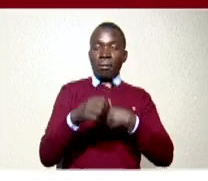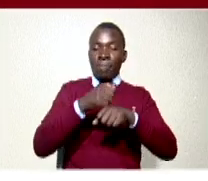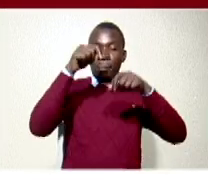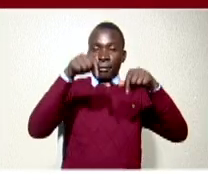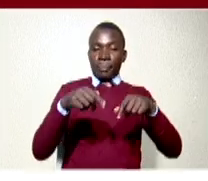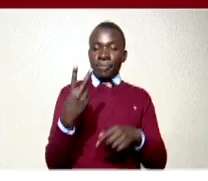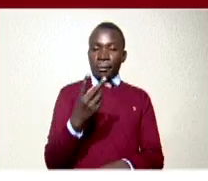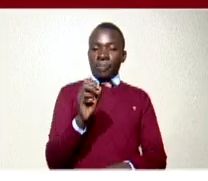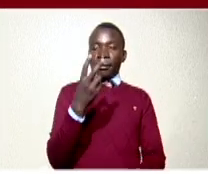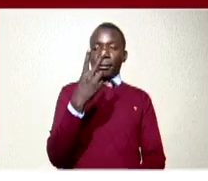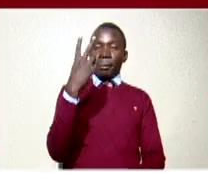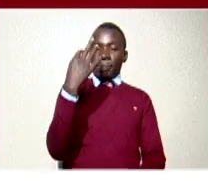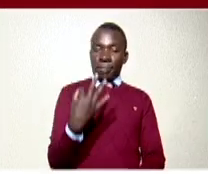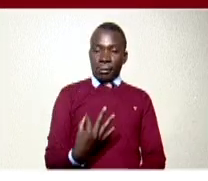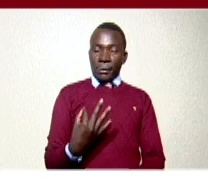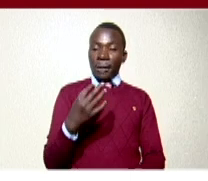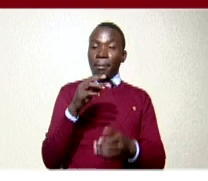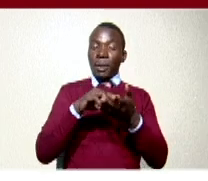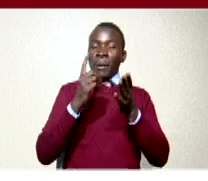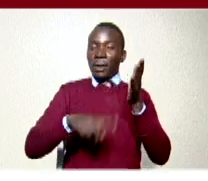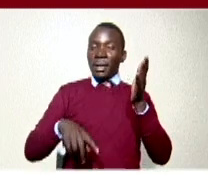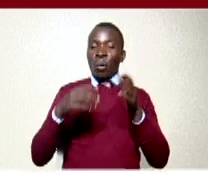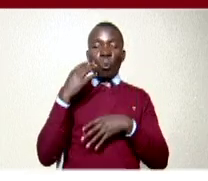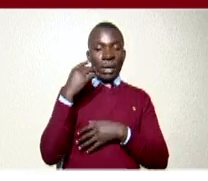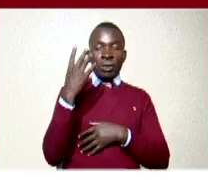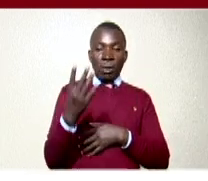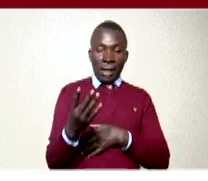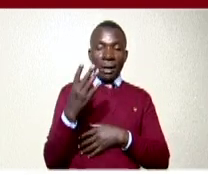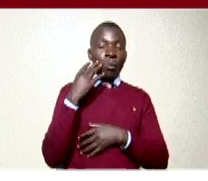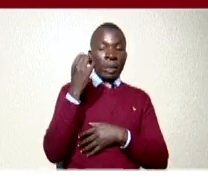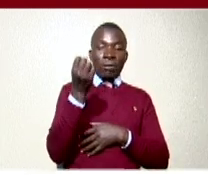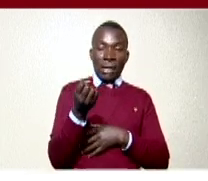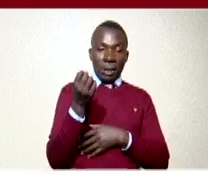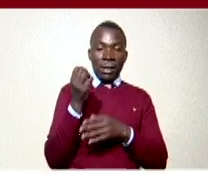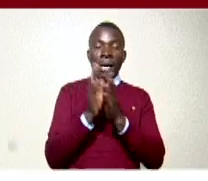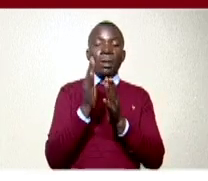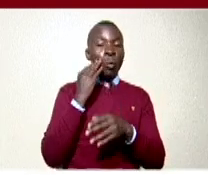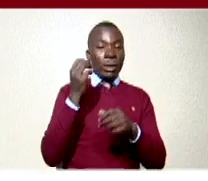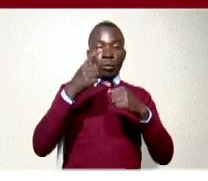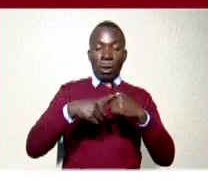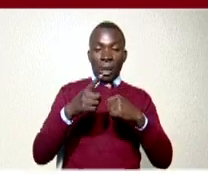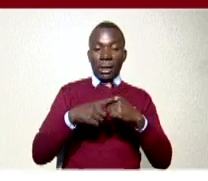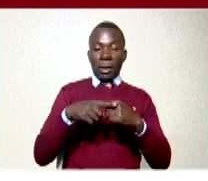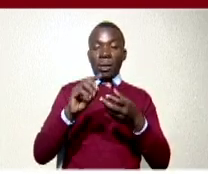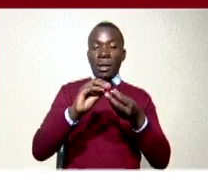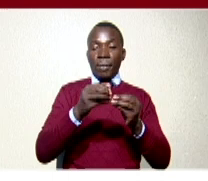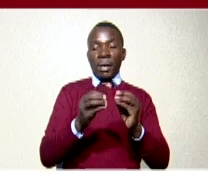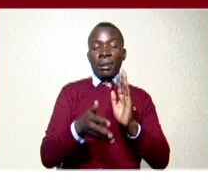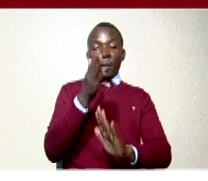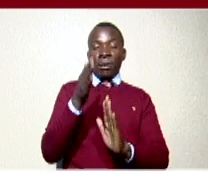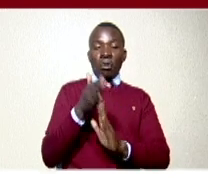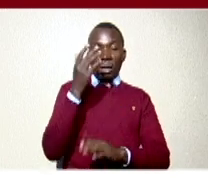wa 2023 ni ukuvuga ukwezi kwa 4 ukwa 5 n'ukwa 6. Imibare yihuse kubera